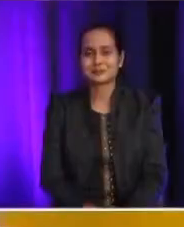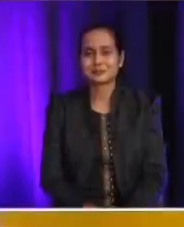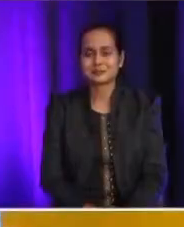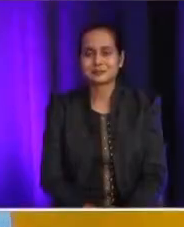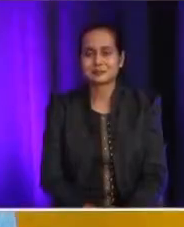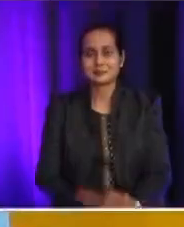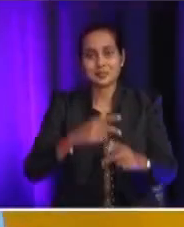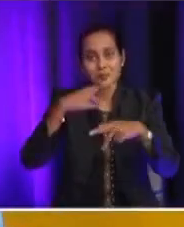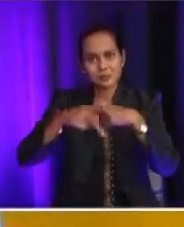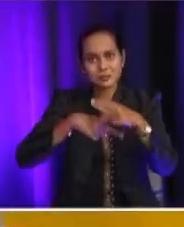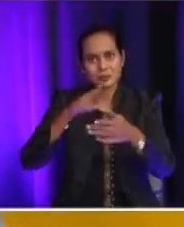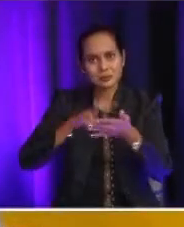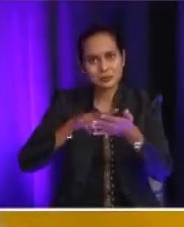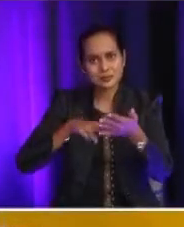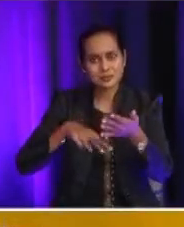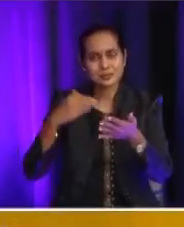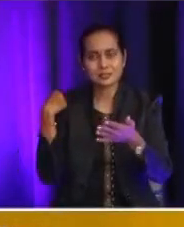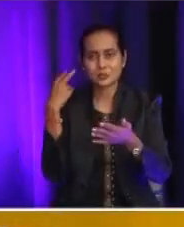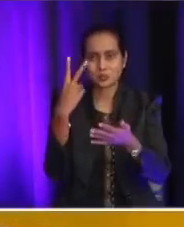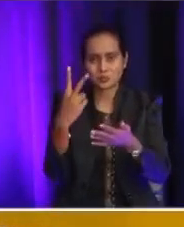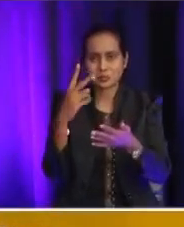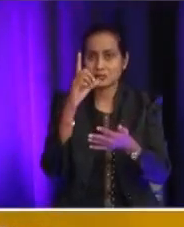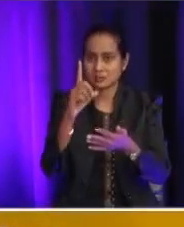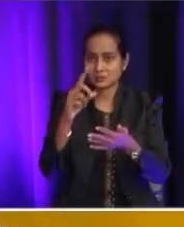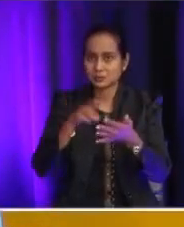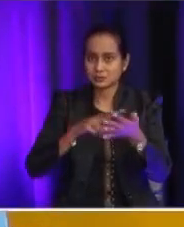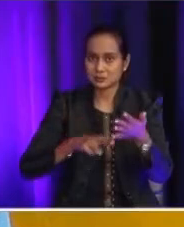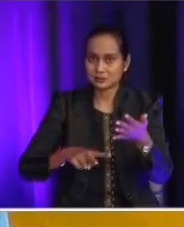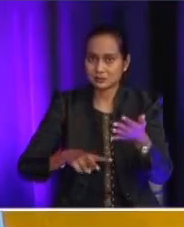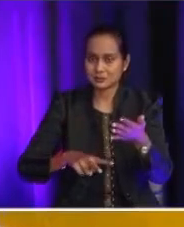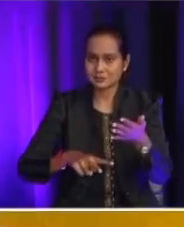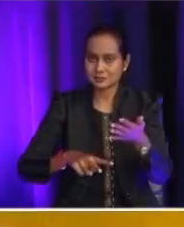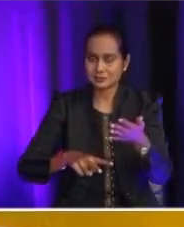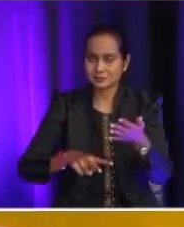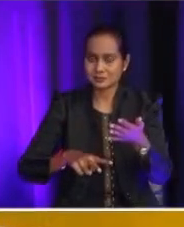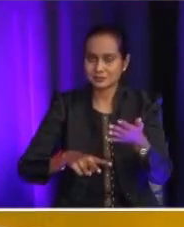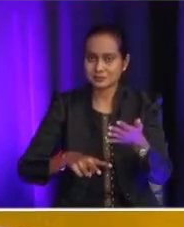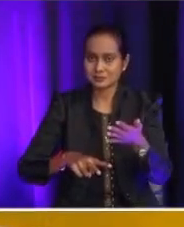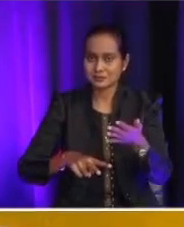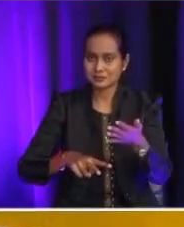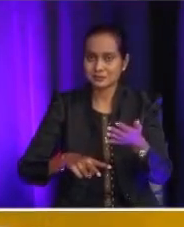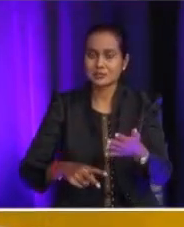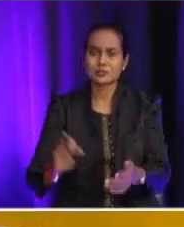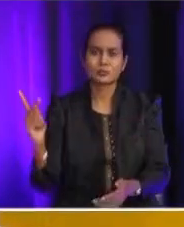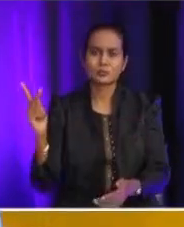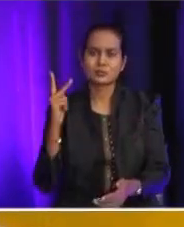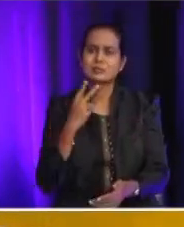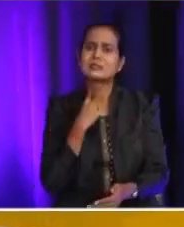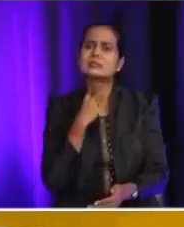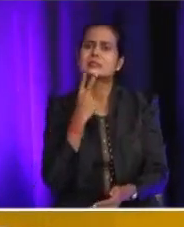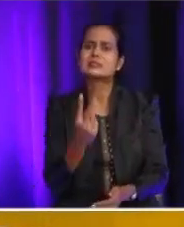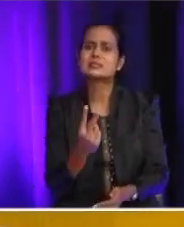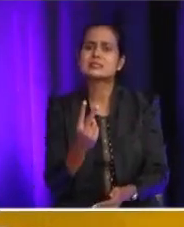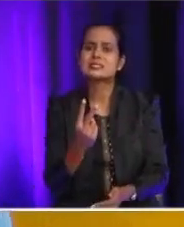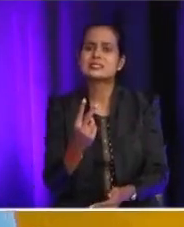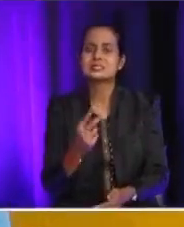proses membaca ni kita ada dua. Satu bacaan secara mekanis iaitu baca kuat. Macam Akmal